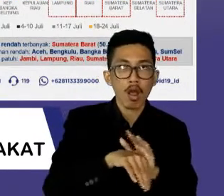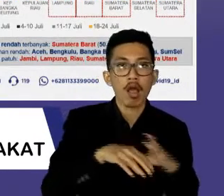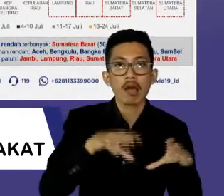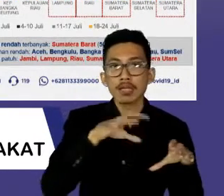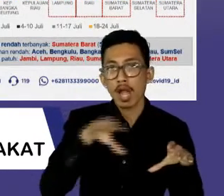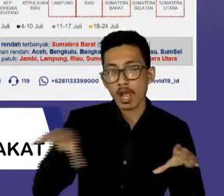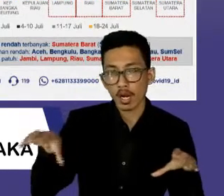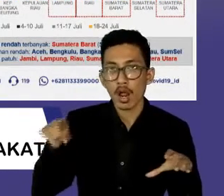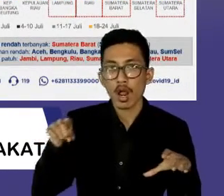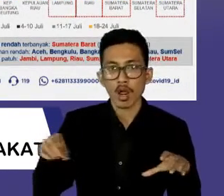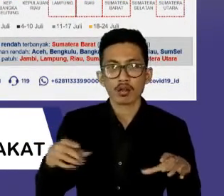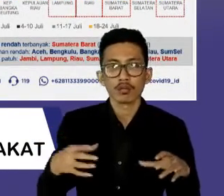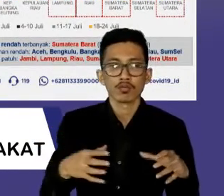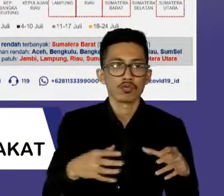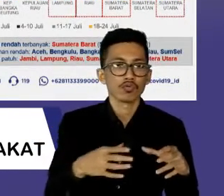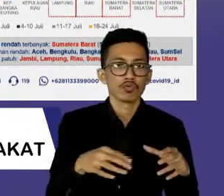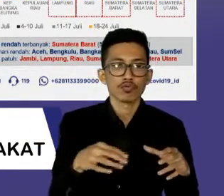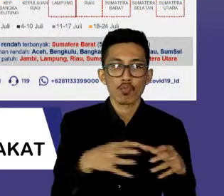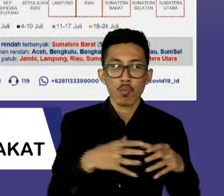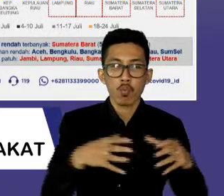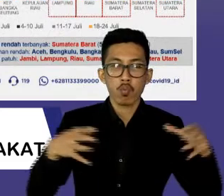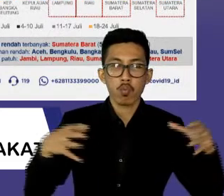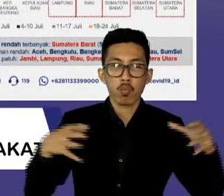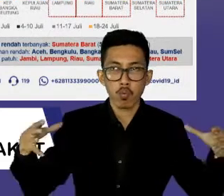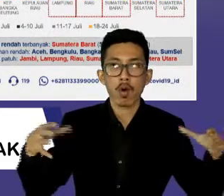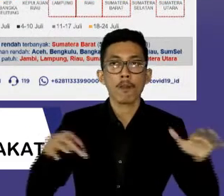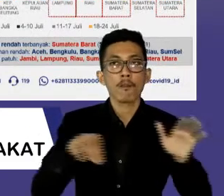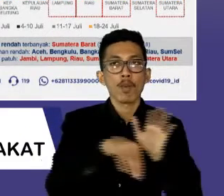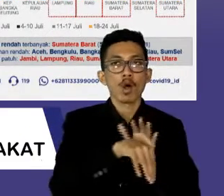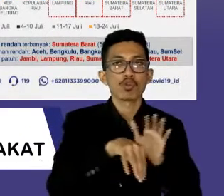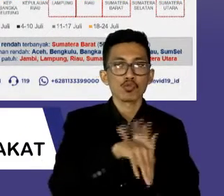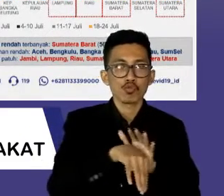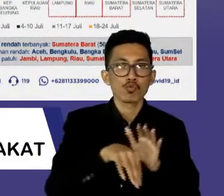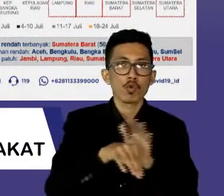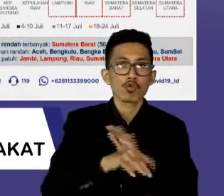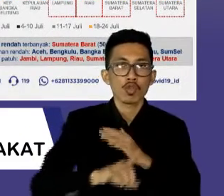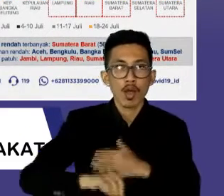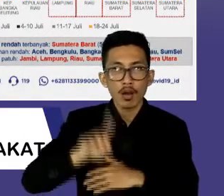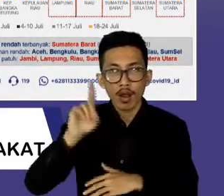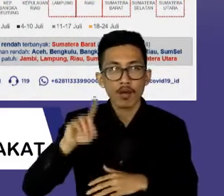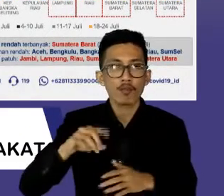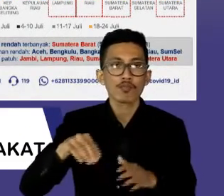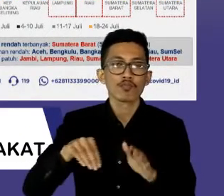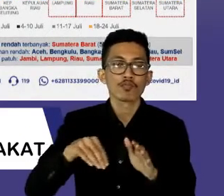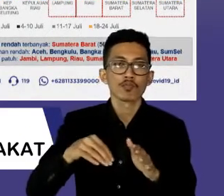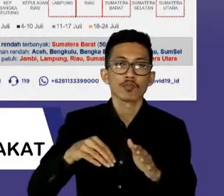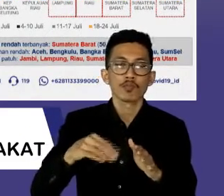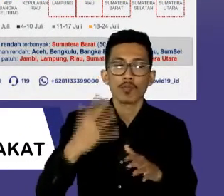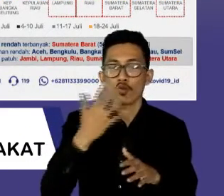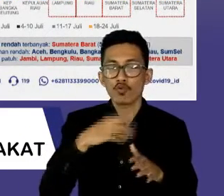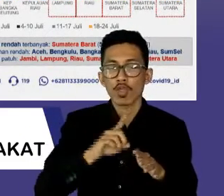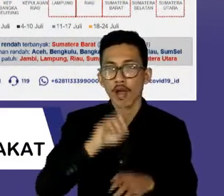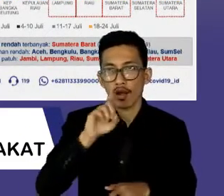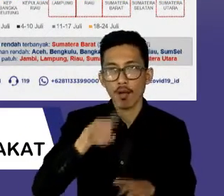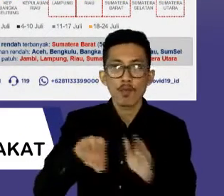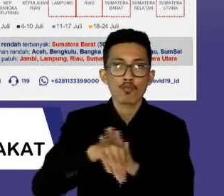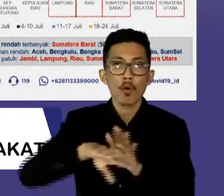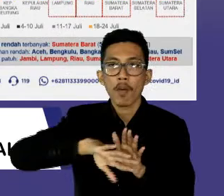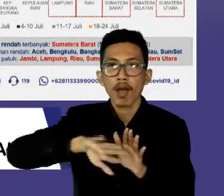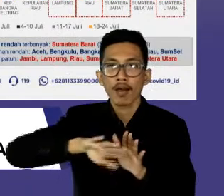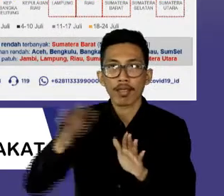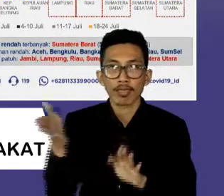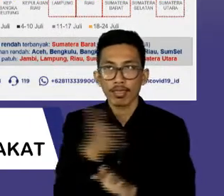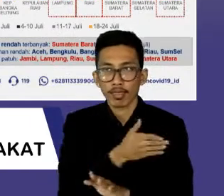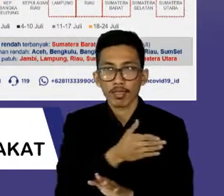dengan perluasan wilayah yang tidak patuh ada di Maluku, Maluku Utara, Papua Barat, Sulawesi Tengah, Sulawesi Selatan,